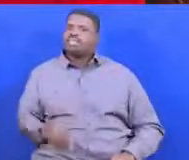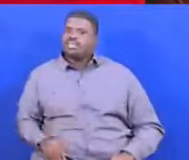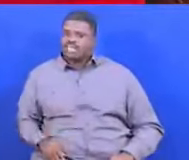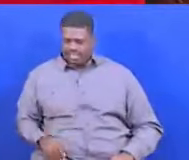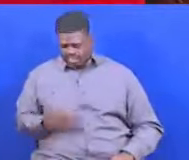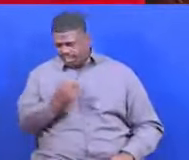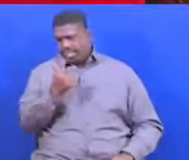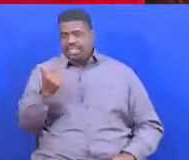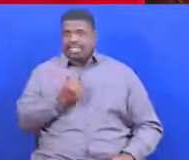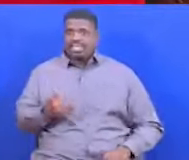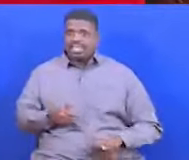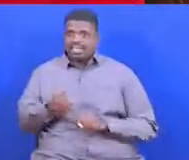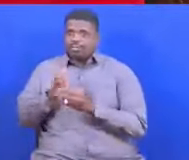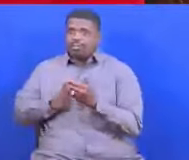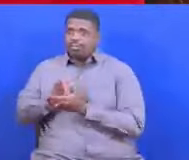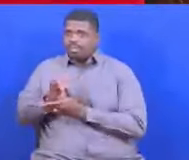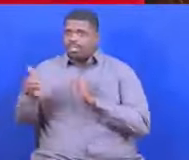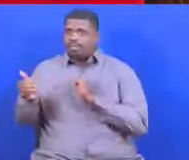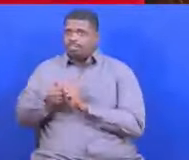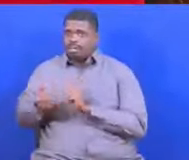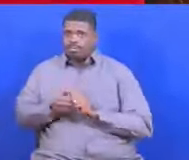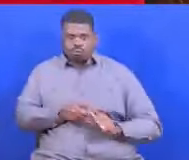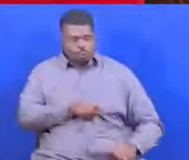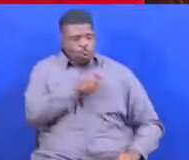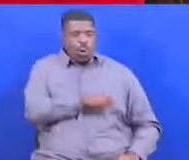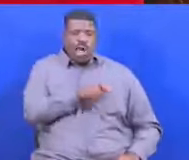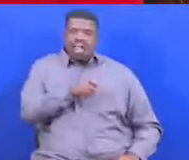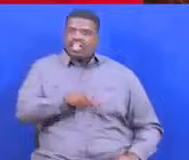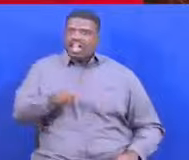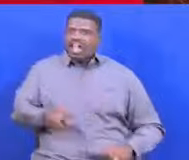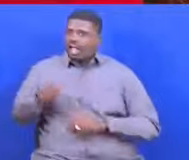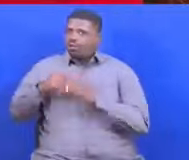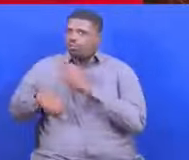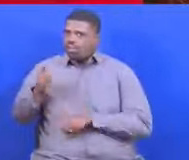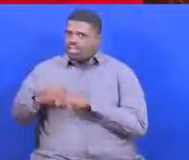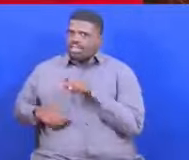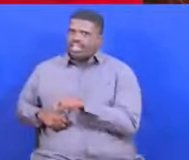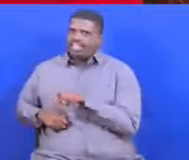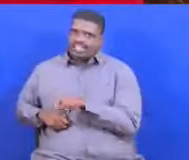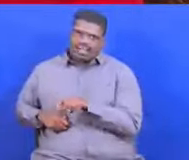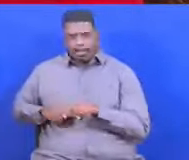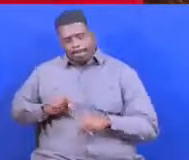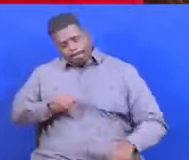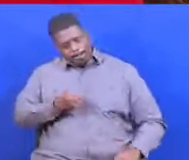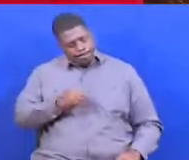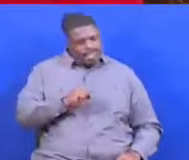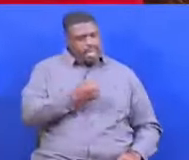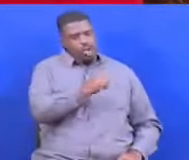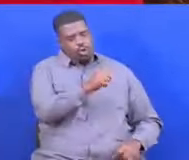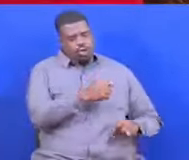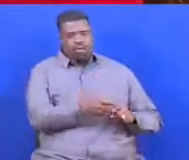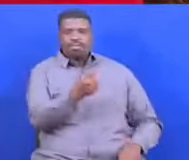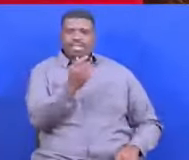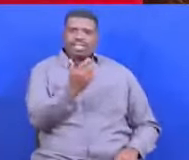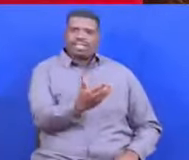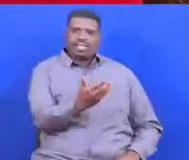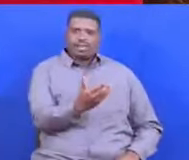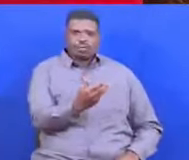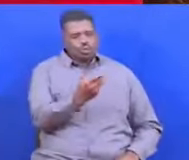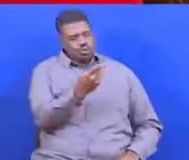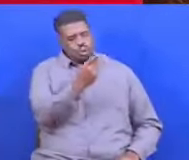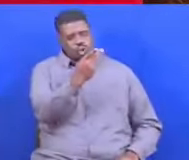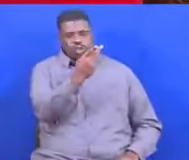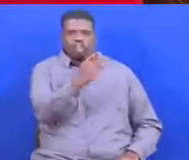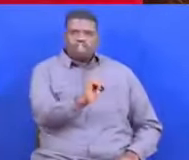Tanzania tukupitia mambo ya uraia tunaingiza shilingi milioni 520